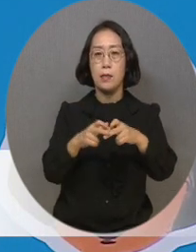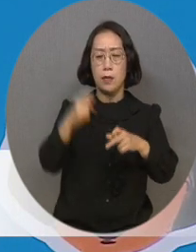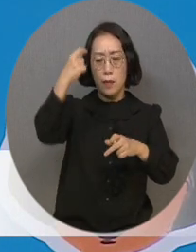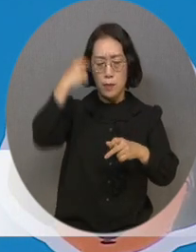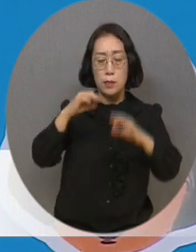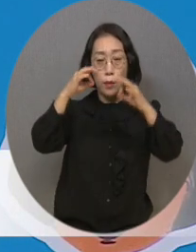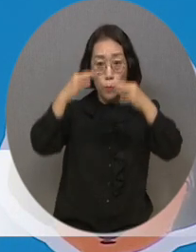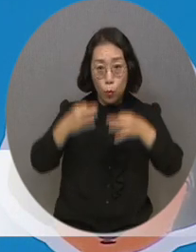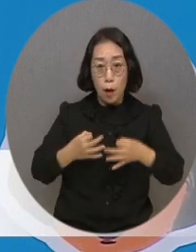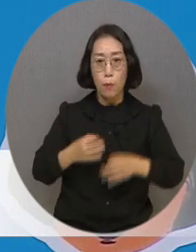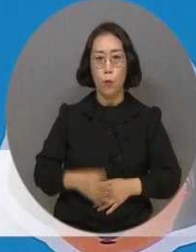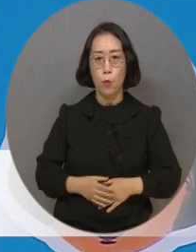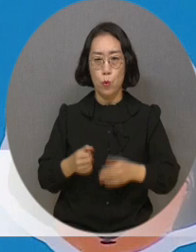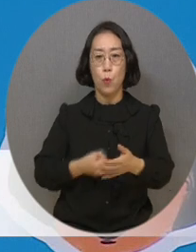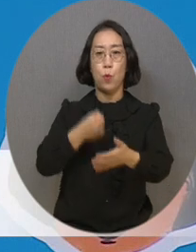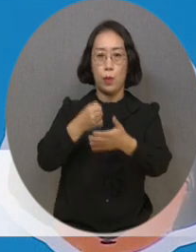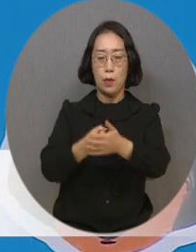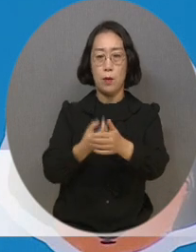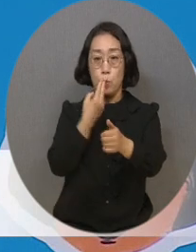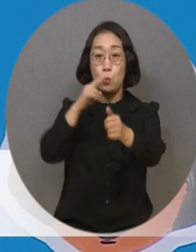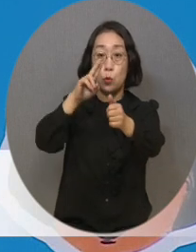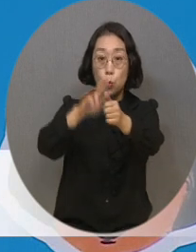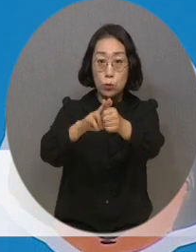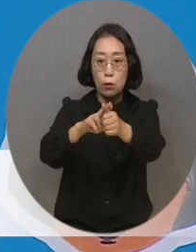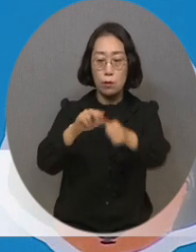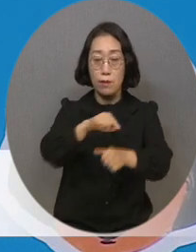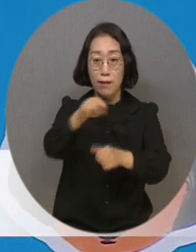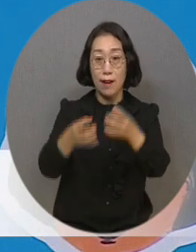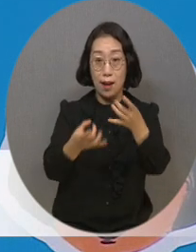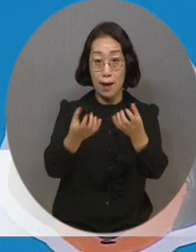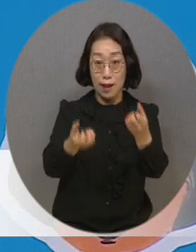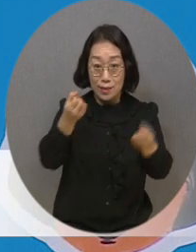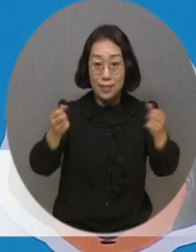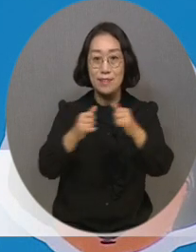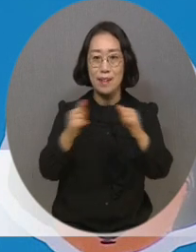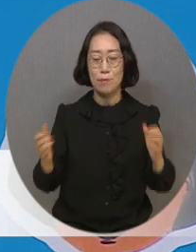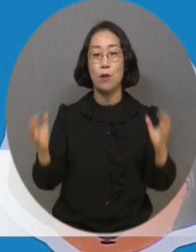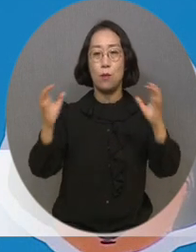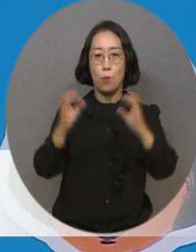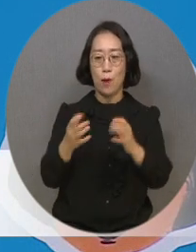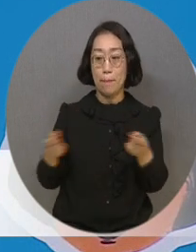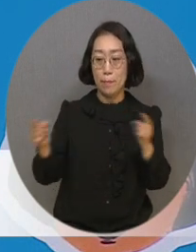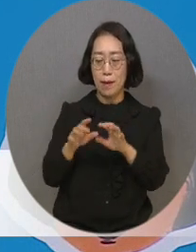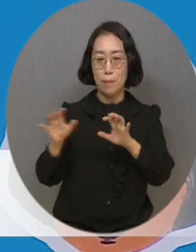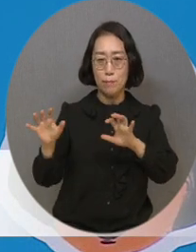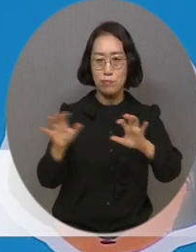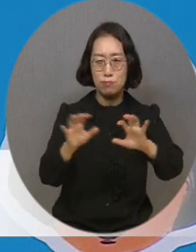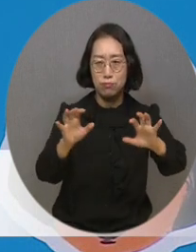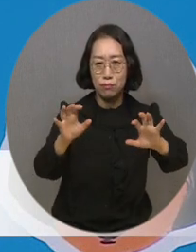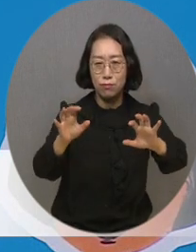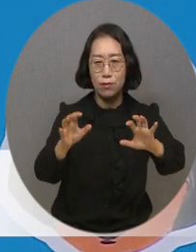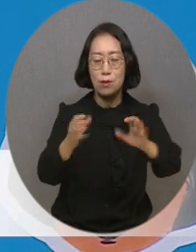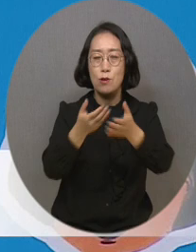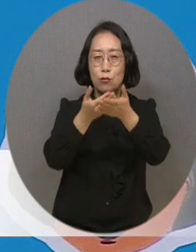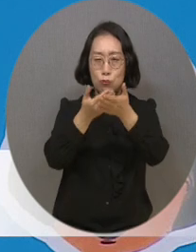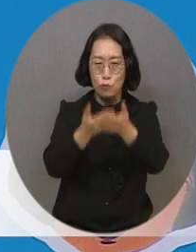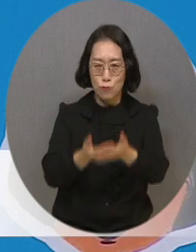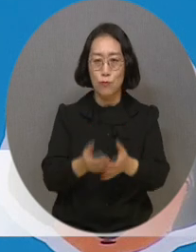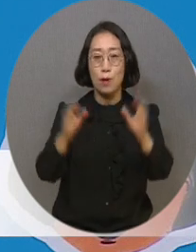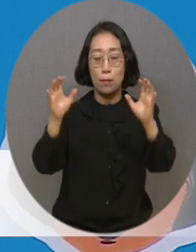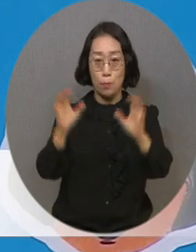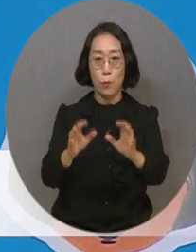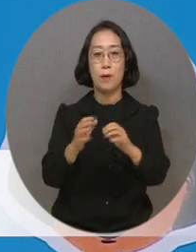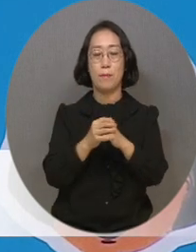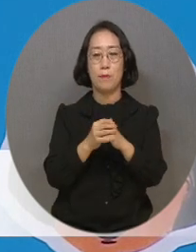돌아보고 용기와 도전 정신을 지닌 참가자들이 모여 함께 달려나가는 뜻깊은